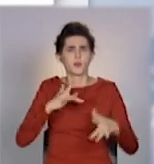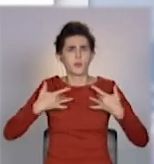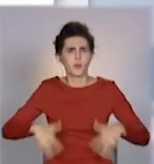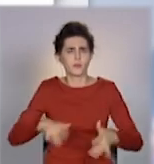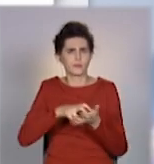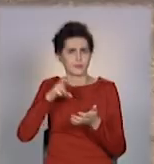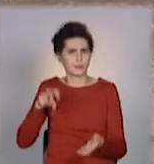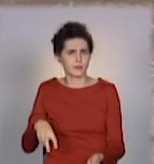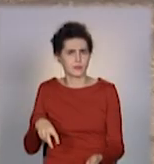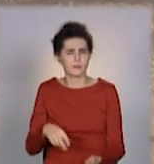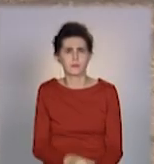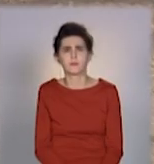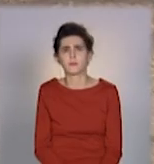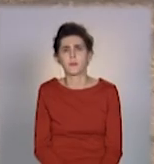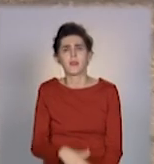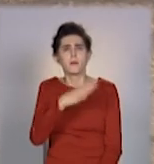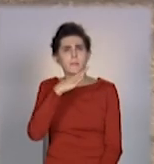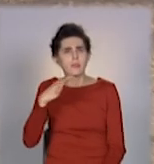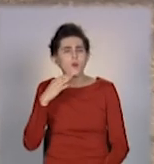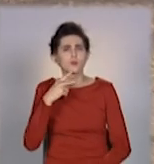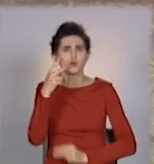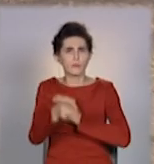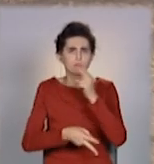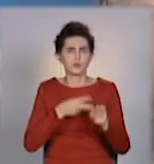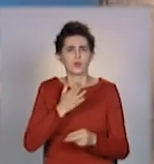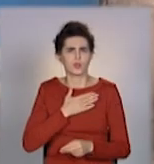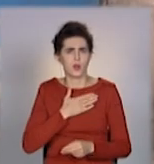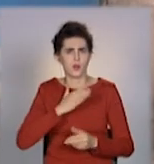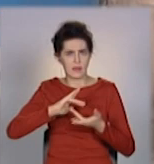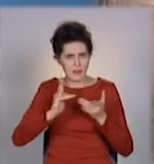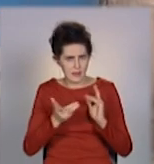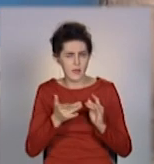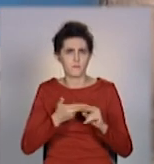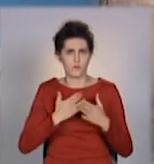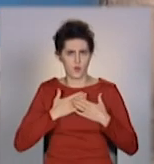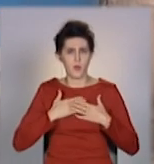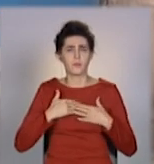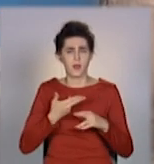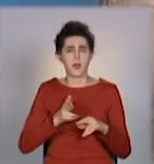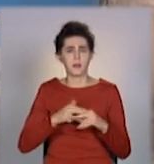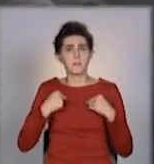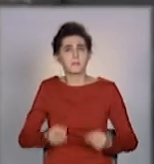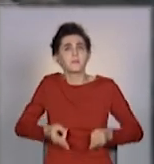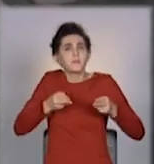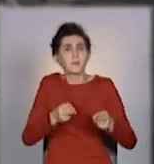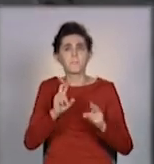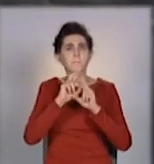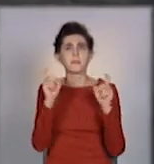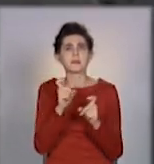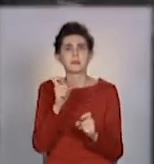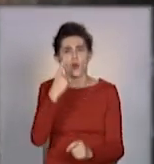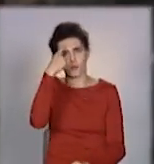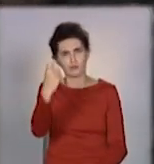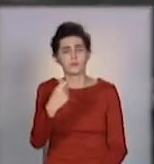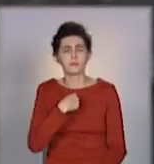руки. Після численних звернень до нашої редакції напередодні ми їдемо до підприємства без попередження. Знімаємо